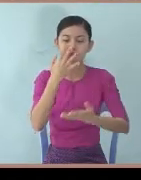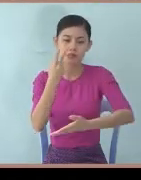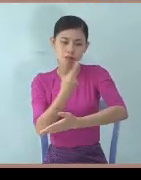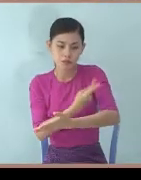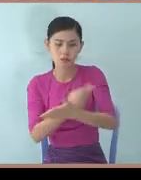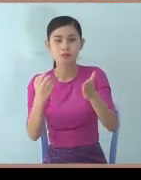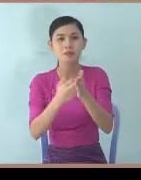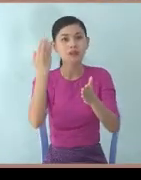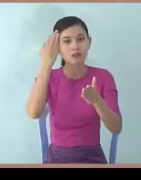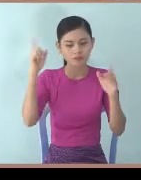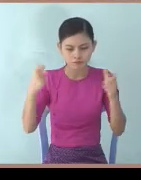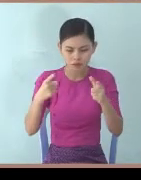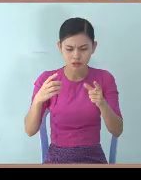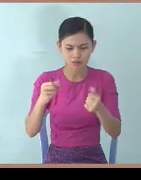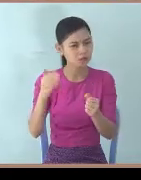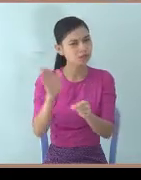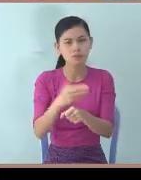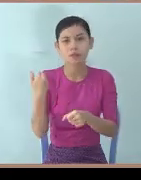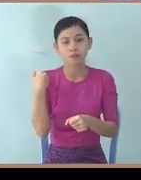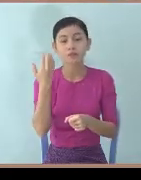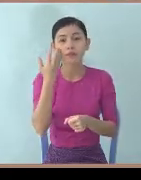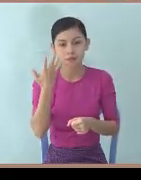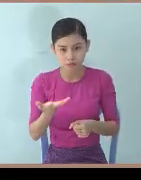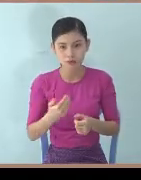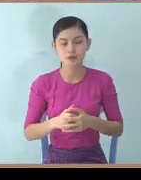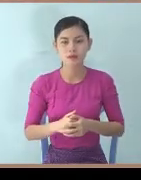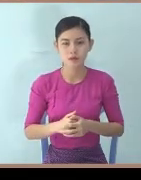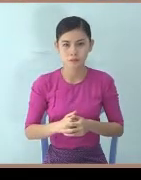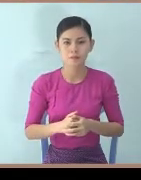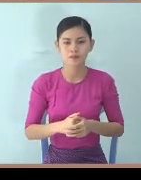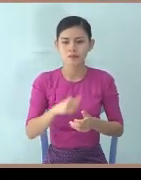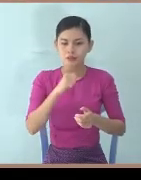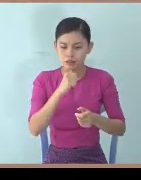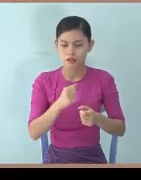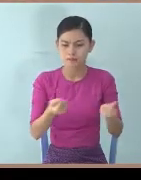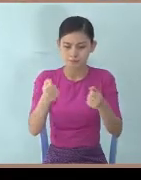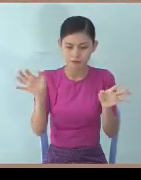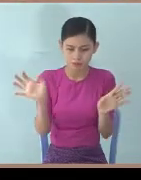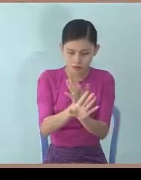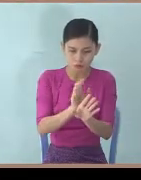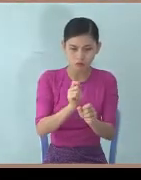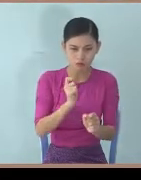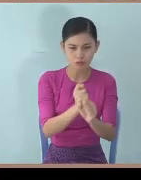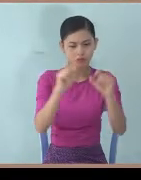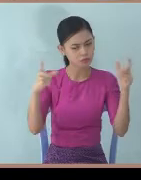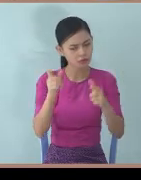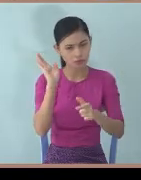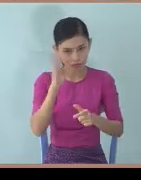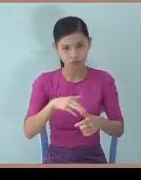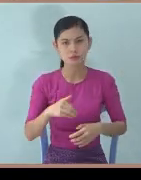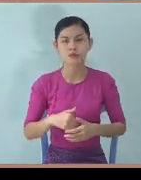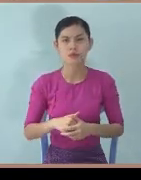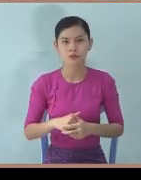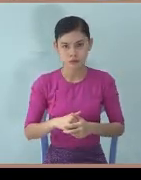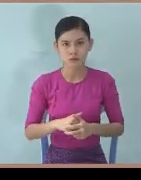ဘာကြောင့်ဒီပူတာဝဒေတာမှာခုအာမွေးဆေးဝါးတုံးဆုံးမအဲ့လောက်များနေရလဲပေါ့နော်ဒီဘာကြောင့်မတင်းချုံနိုင်လဲပေါ့အာပြီး